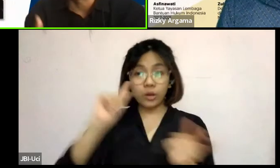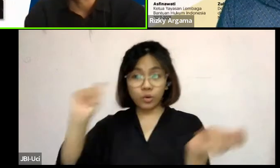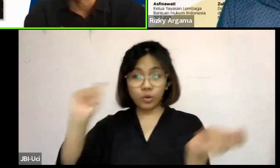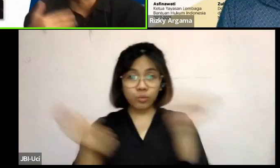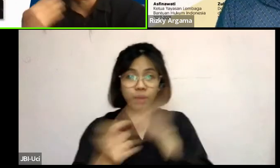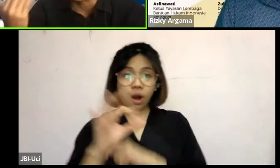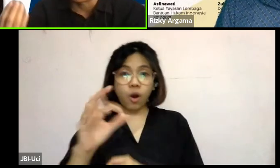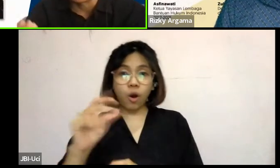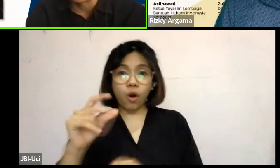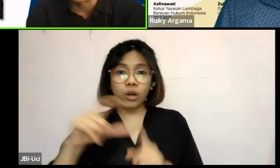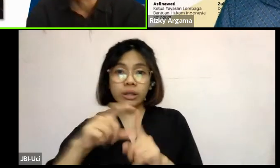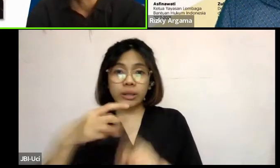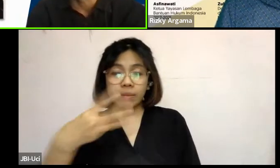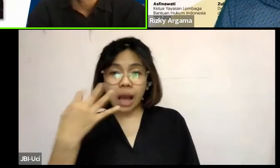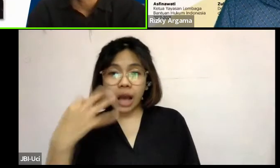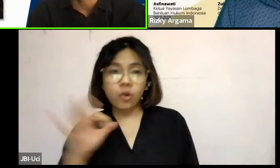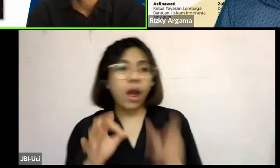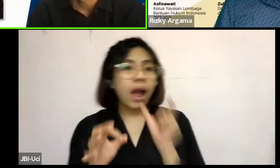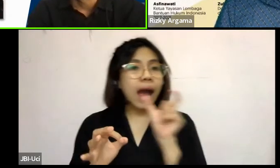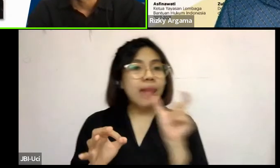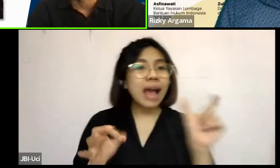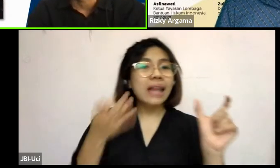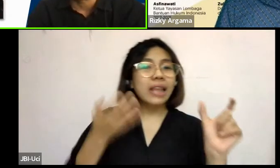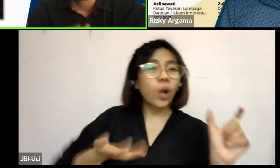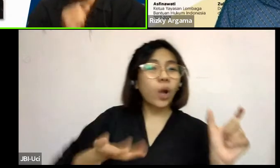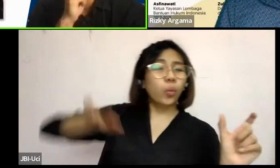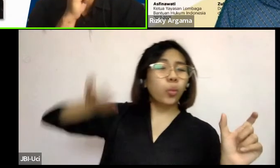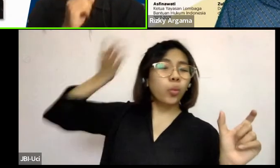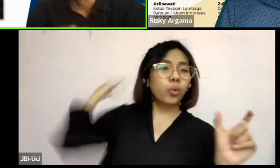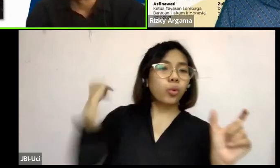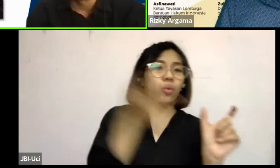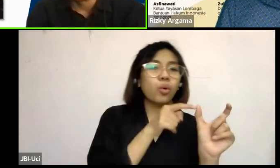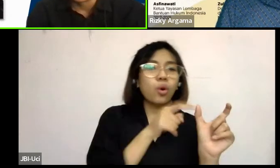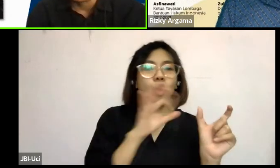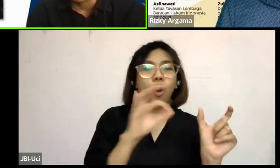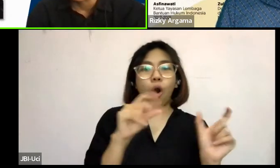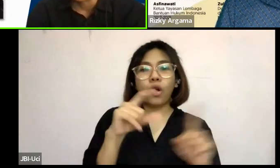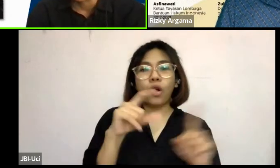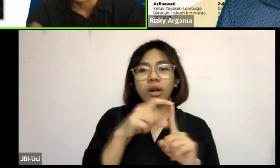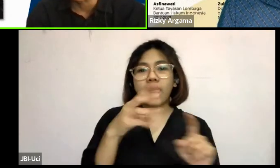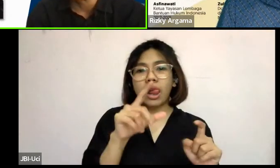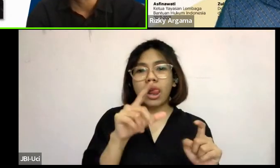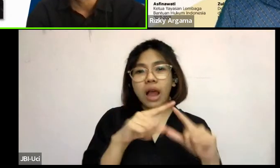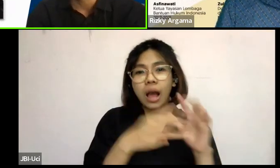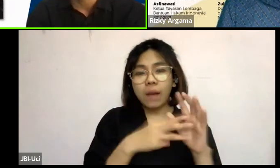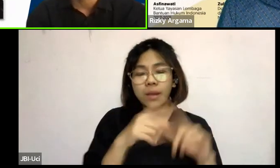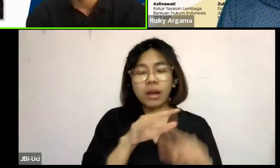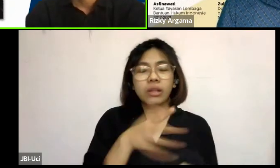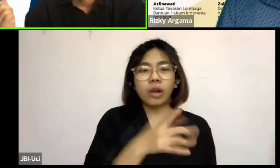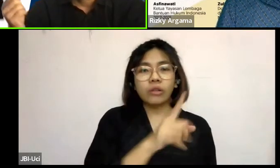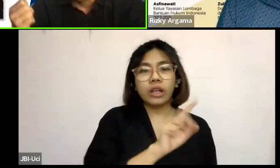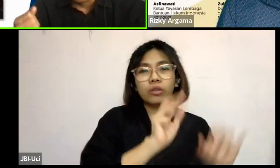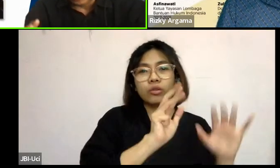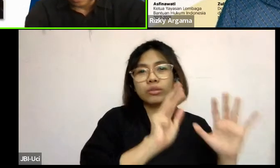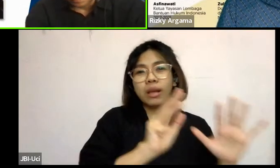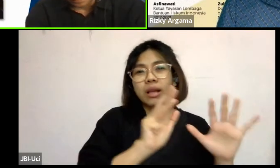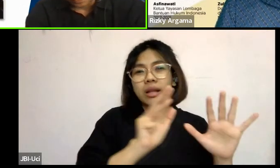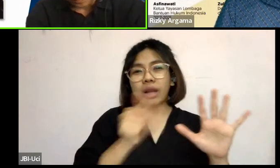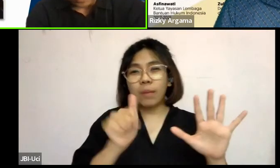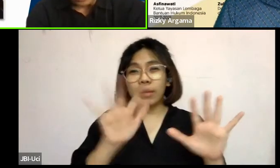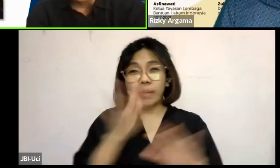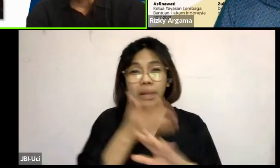ke istilah npp seringnya muncul di masa sebelumnya 65 misalnya sosialisme Indonesia